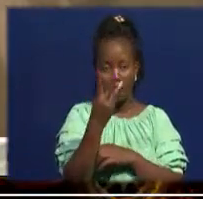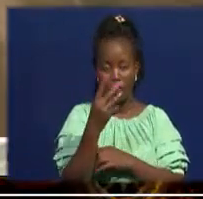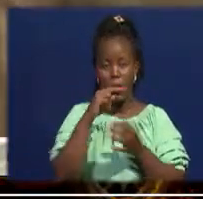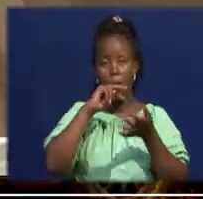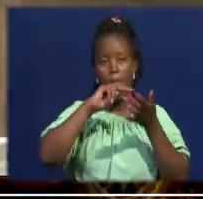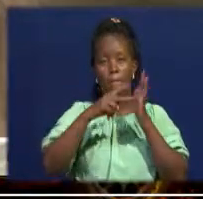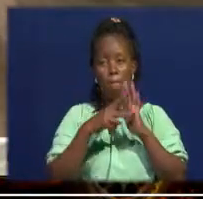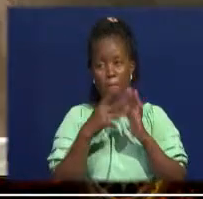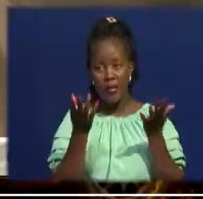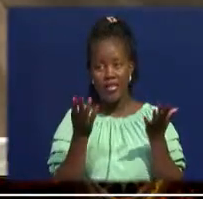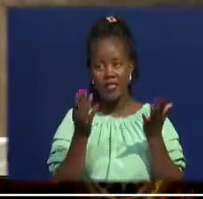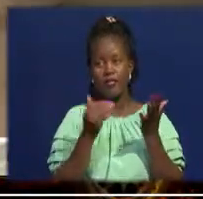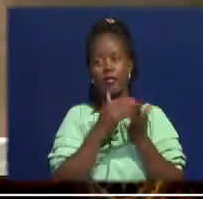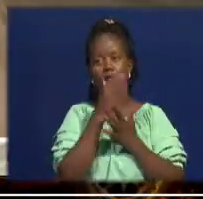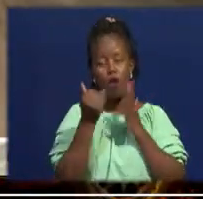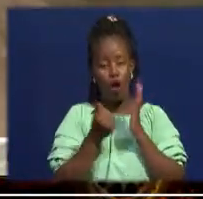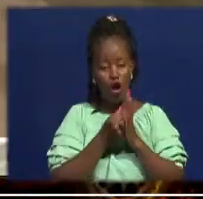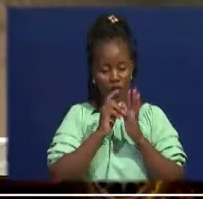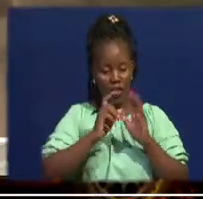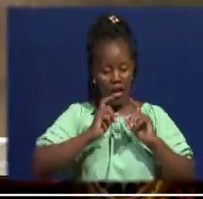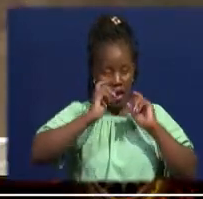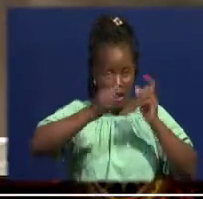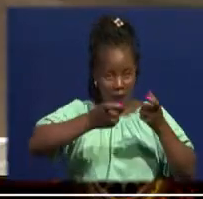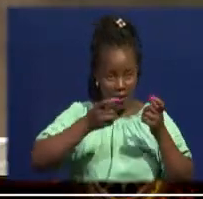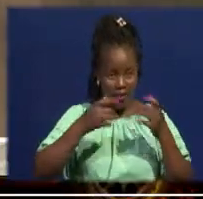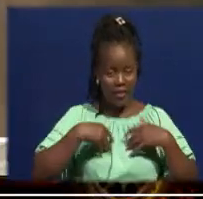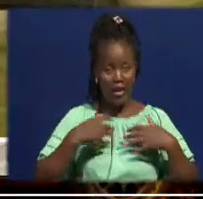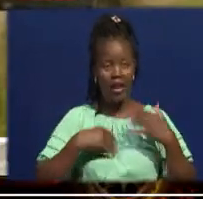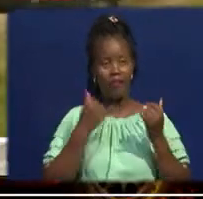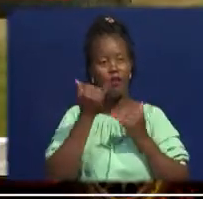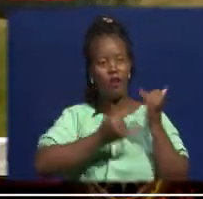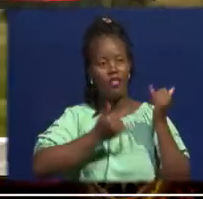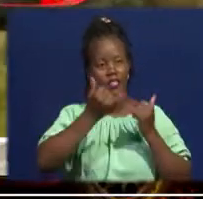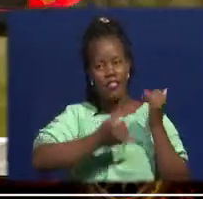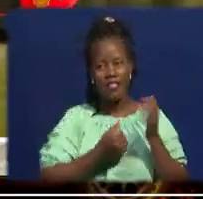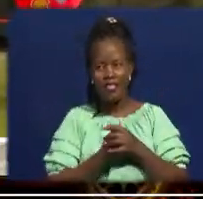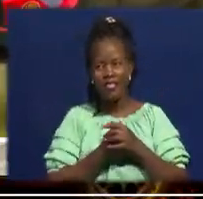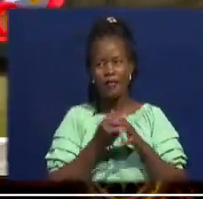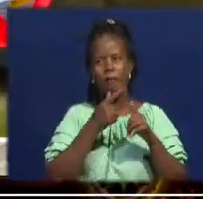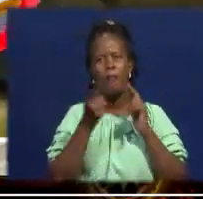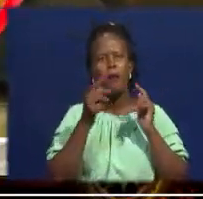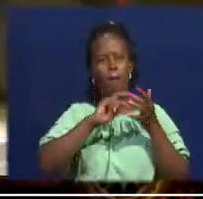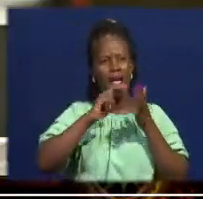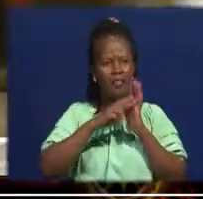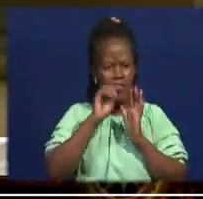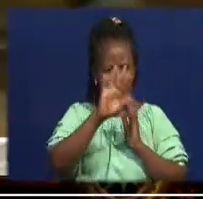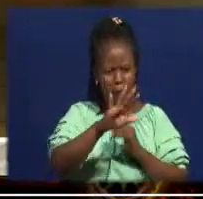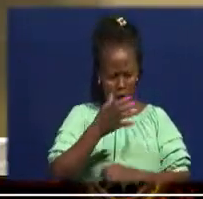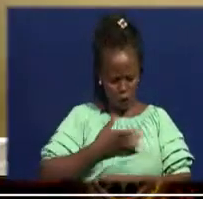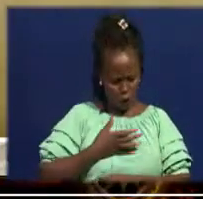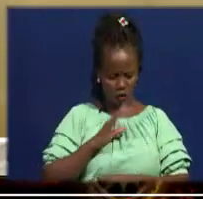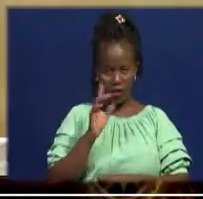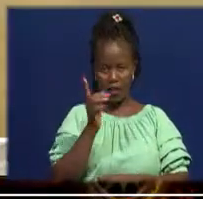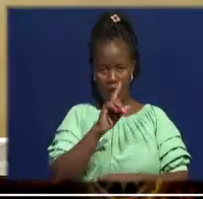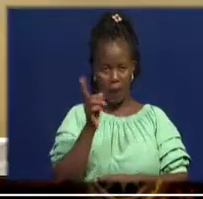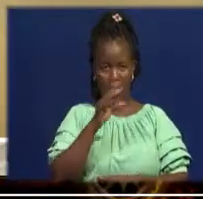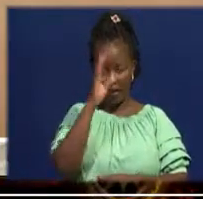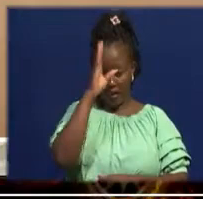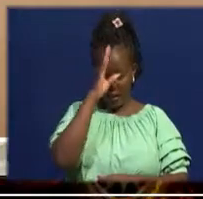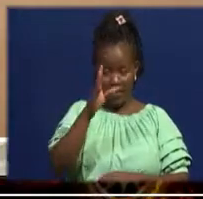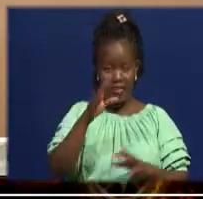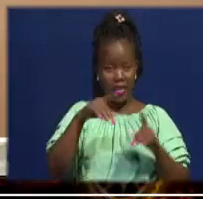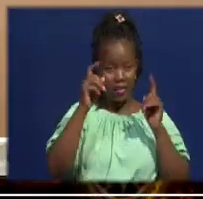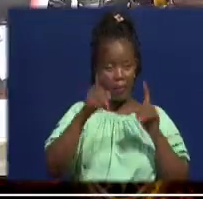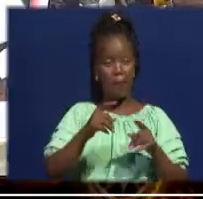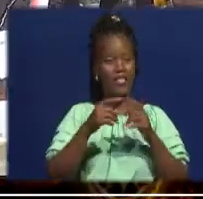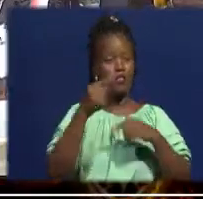ambazo unatuzwa nazo siku ya Jumamosi, lakini si ati hizo alama ni zako, lazima siku ya Jumapili ufike mwisho